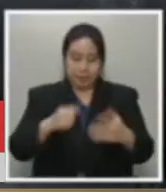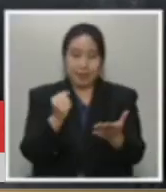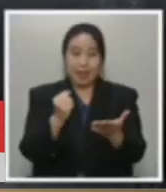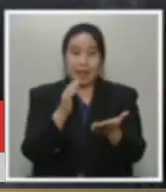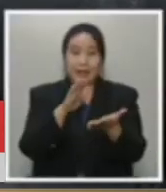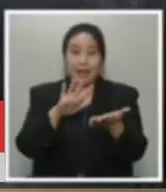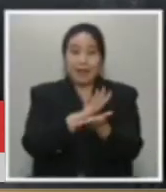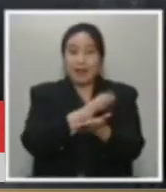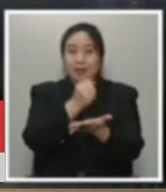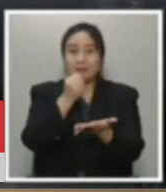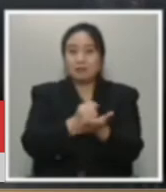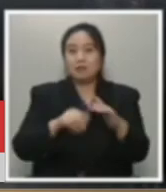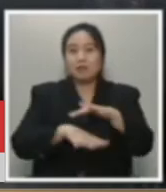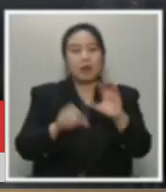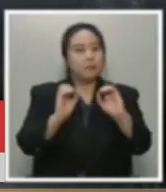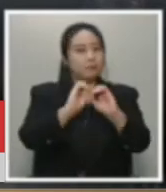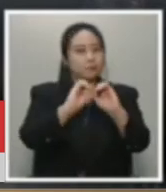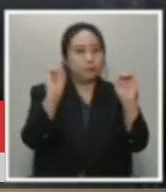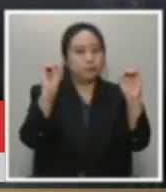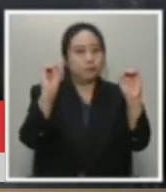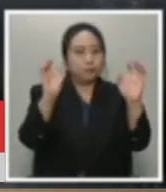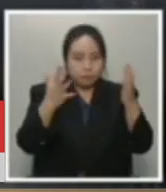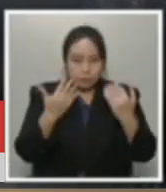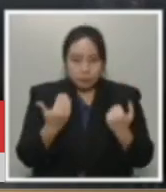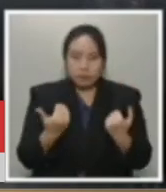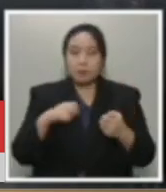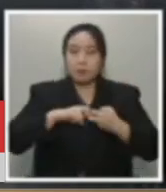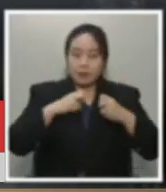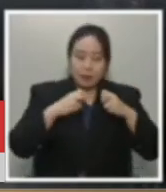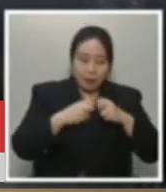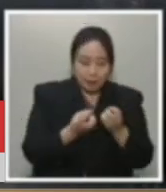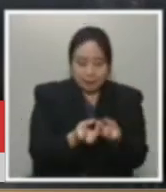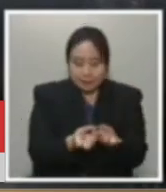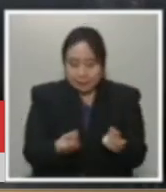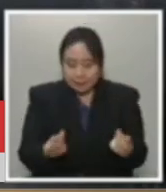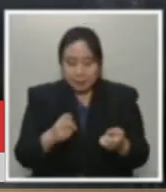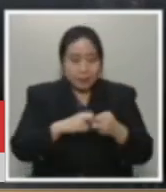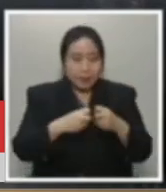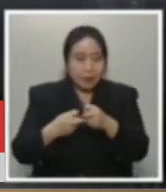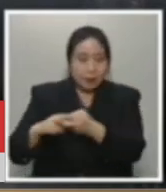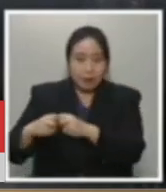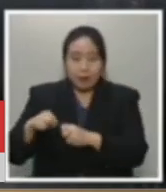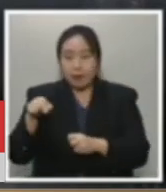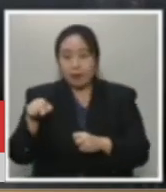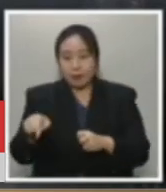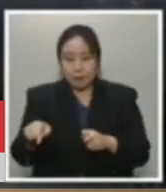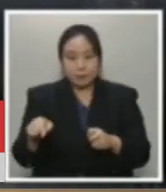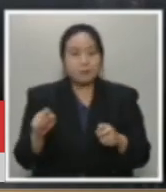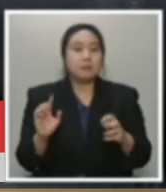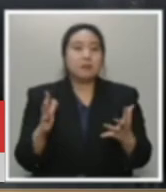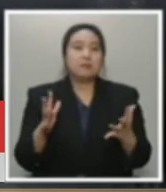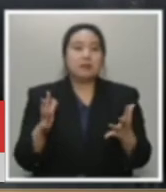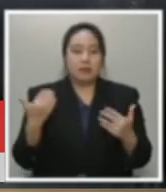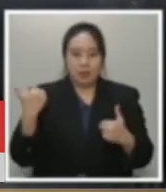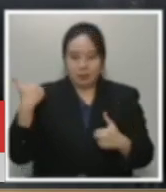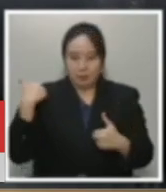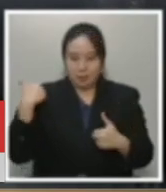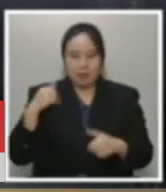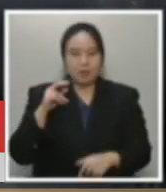เลยครับแล้วก็ไม่มีปัญหาในที่ดินแปลงเหล่านั้นที่ผมได้นำเรียนหารือมีนร3